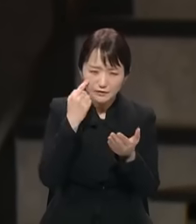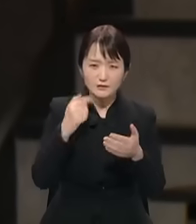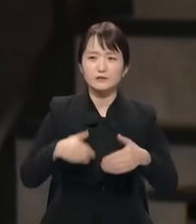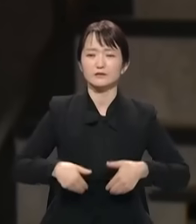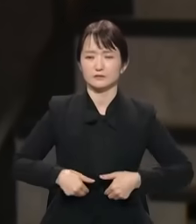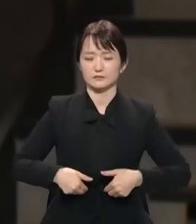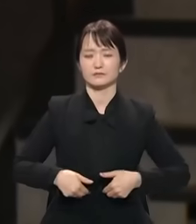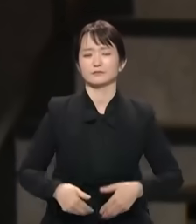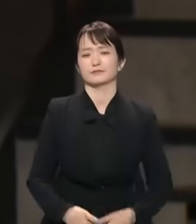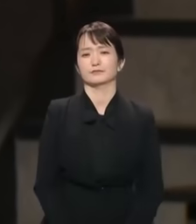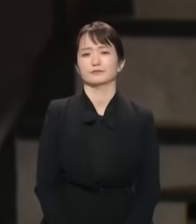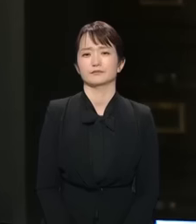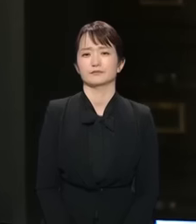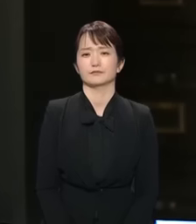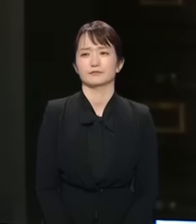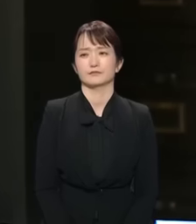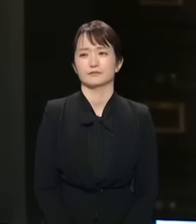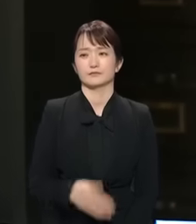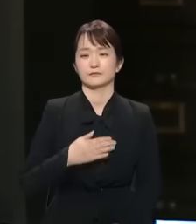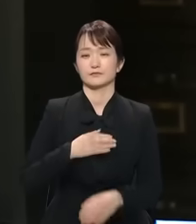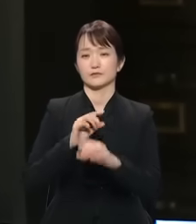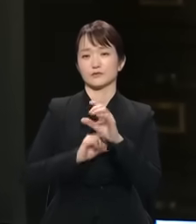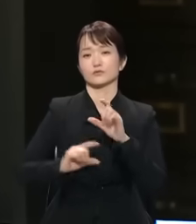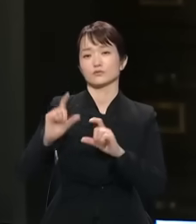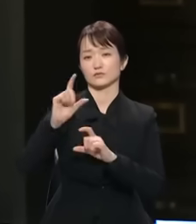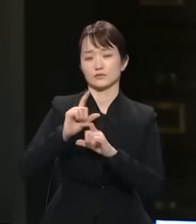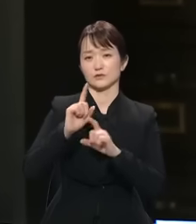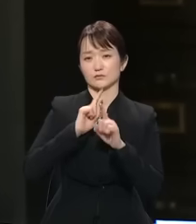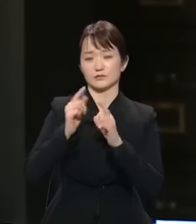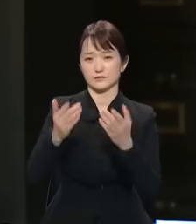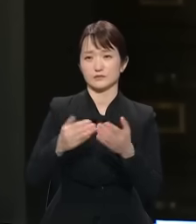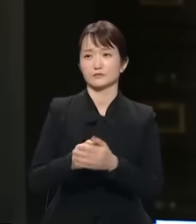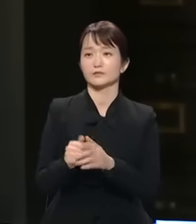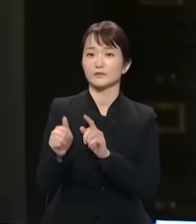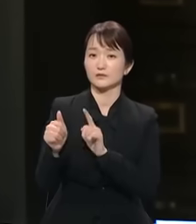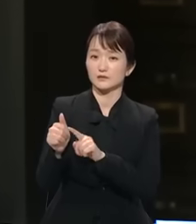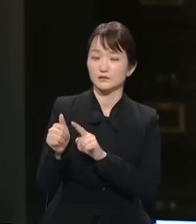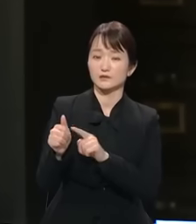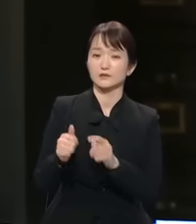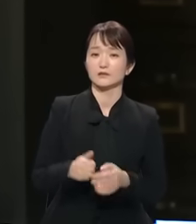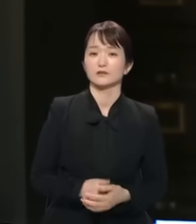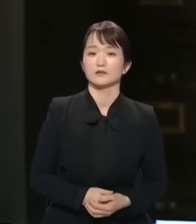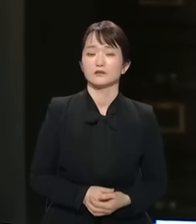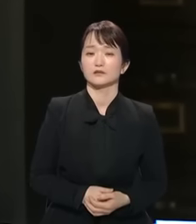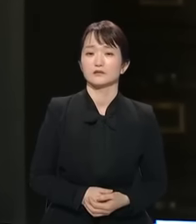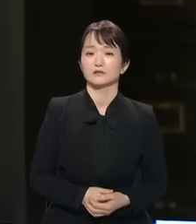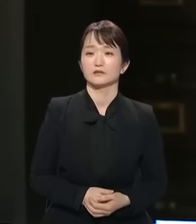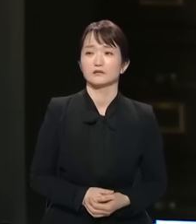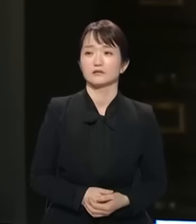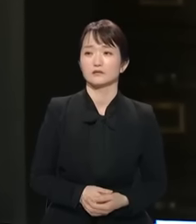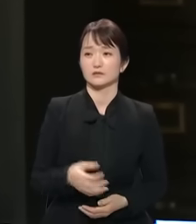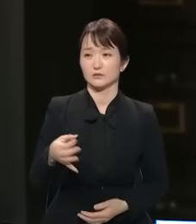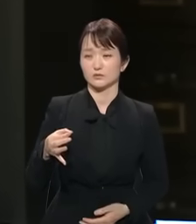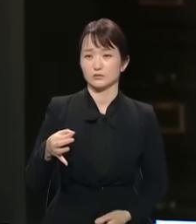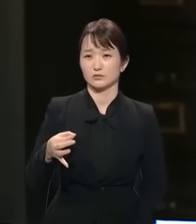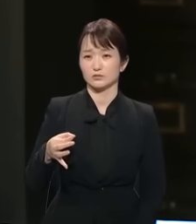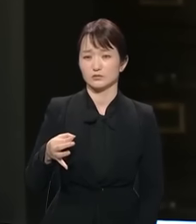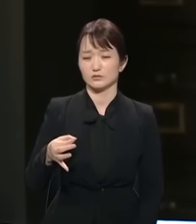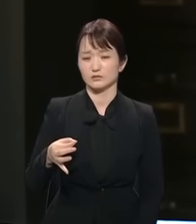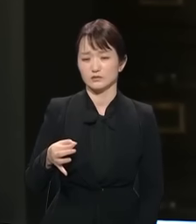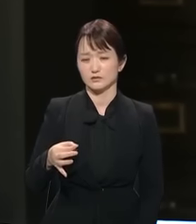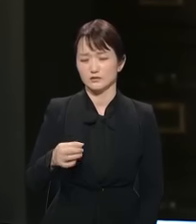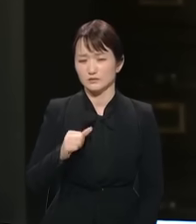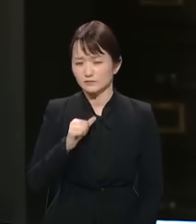생각이 듭니다. 제가 조금만 더 말씀을 드리면 이 제보자분이 뭐 돈이 궁한 분은 아닙니다.